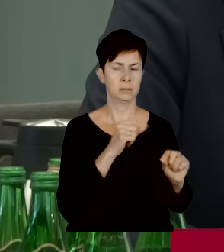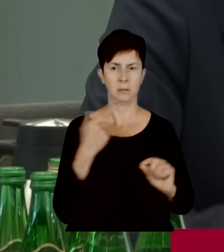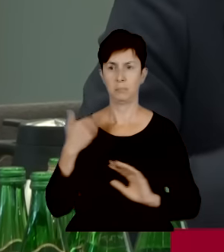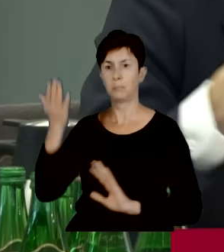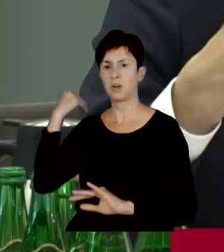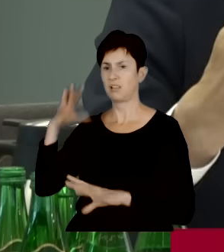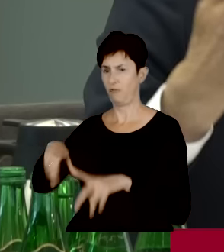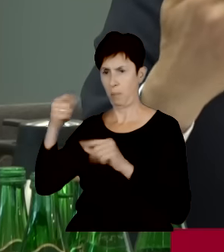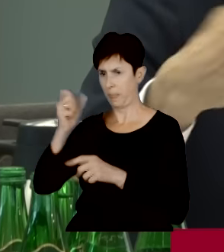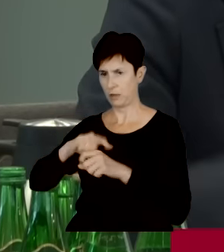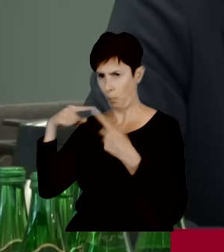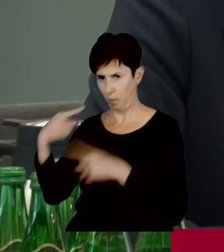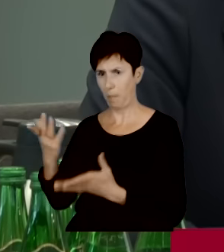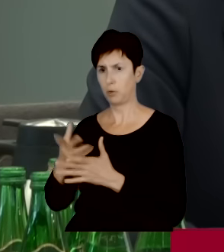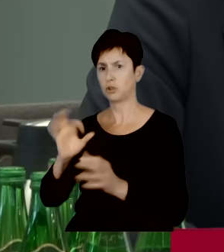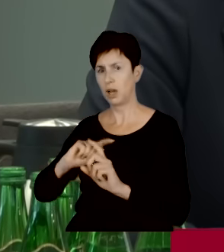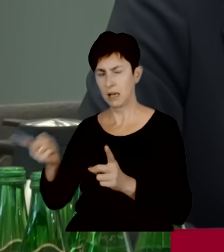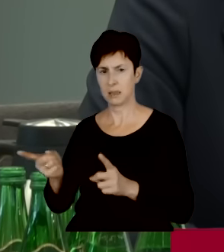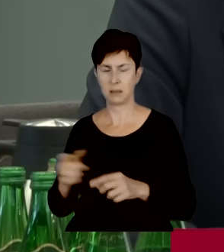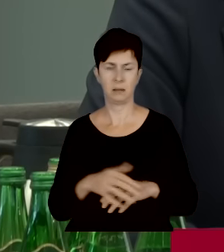proszę odpowiadać na pytania dotyczą